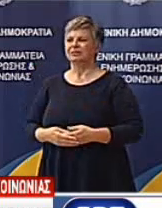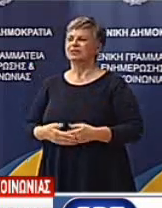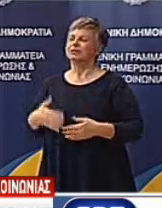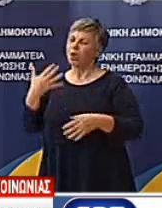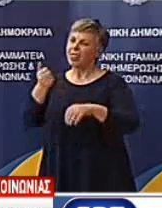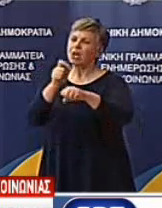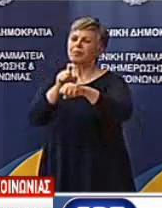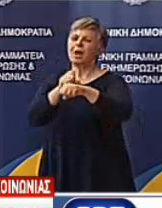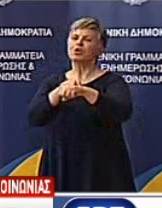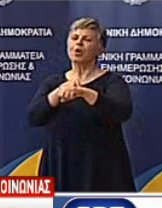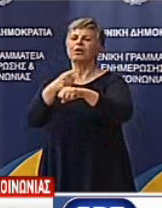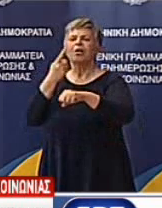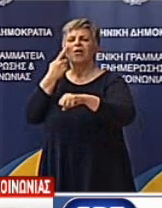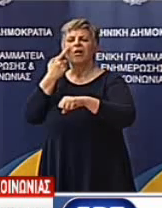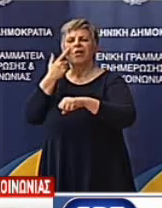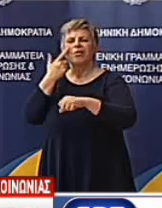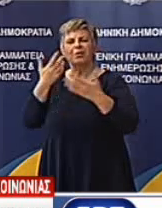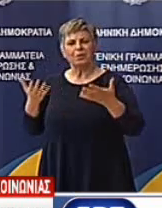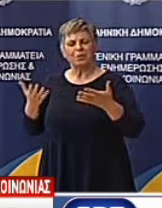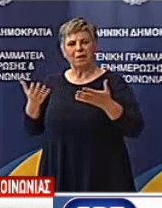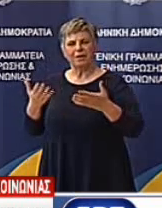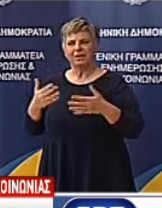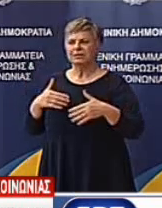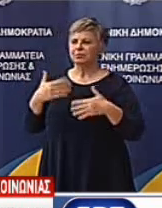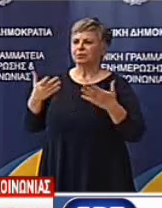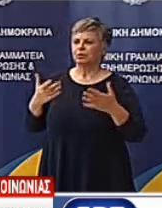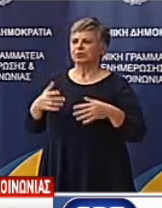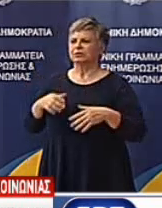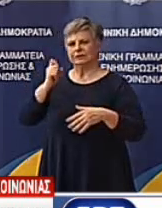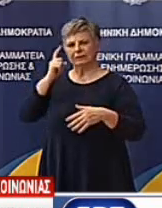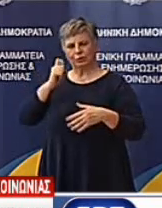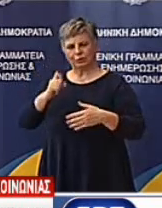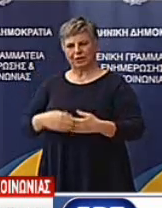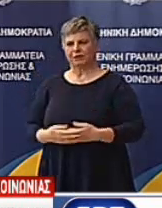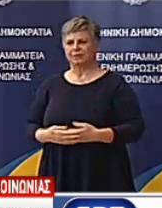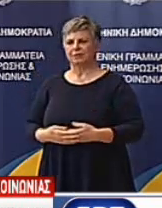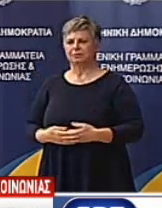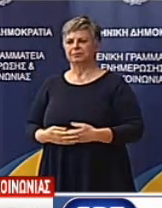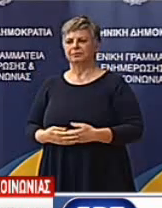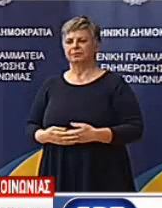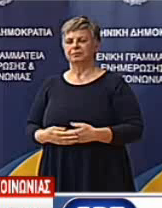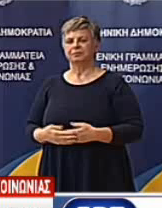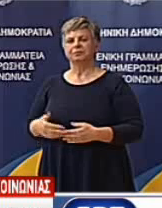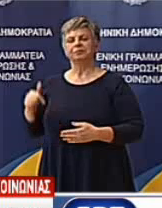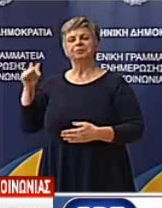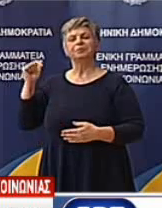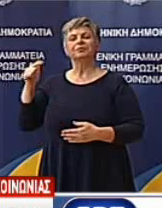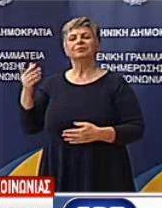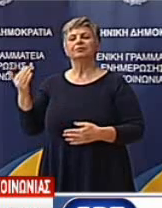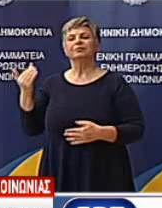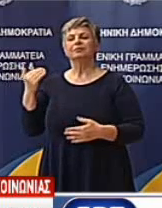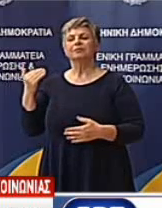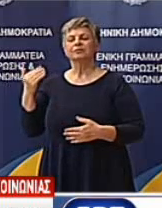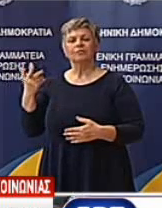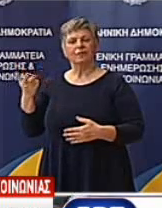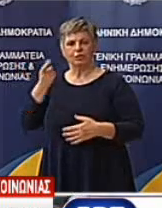Εκτός αν έχουμε χρόνο και μπορούμε να το κάνουμε έτσι, να το κάνουμε δίκαια. Σπύρος Σιδέρης, από το ψήσουμε και το χρόνο. Ανεξάρτητο Βαλκανικό